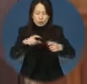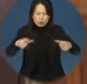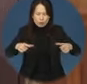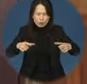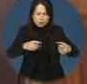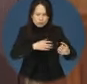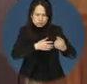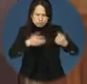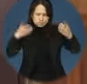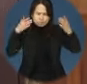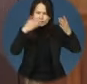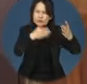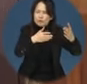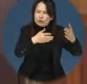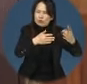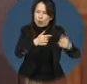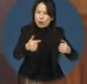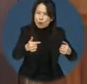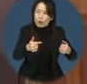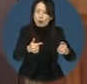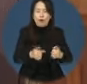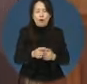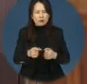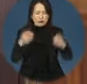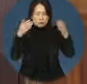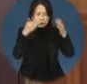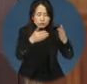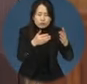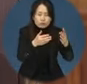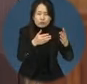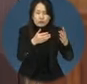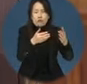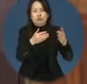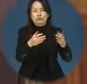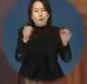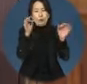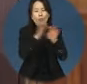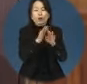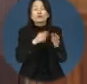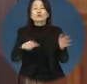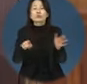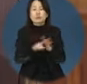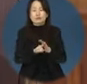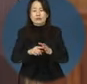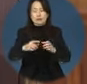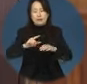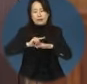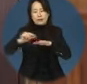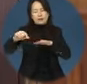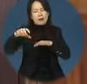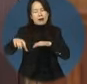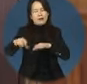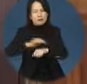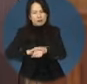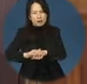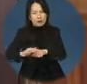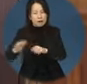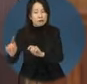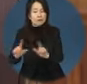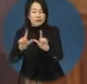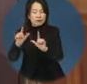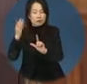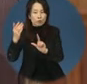않습니다 저리 수도권 을 집중하지 않기 위해서는 지방이 잘 살아야 되고 군과 전체 균형 발전이 이루어져야